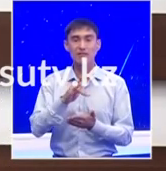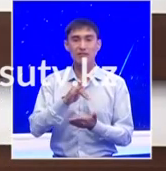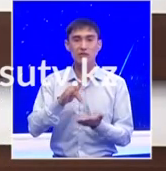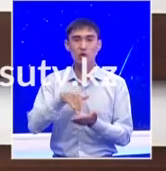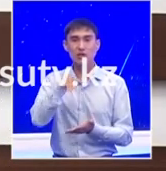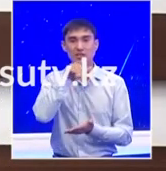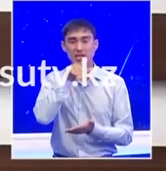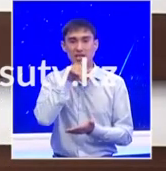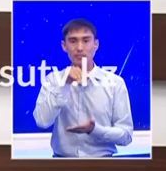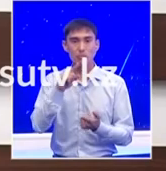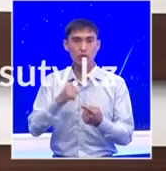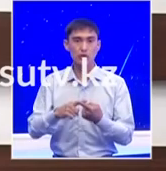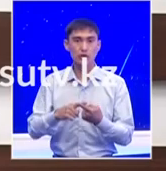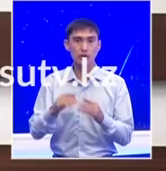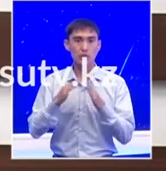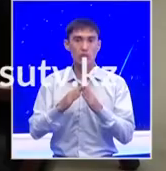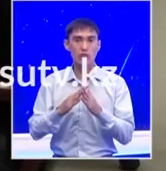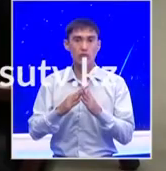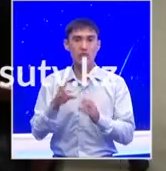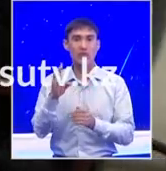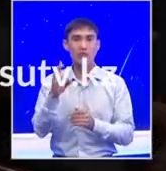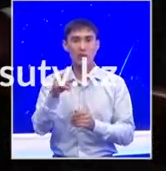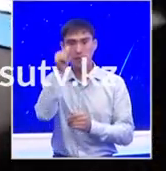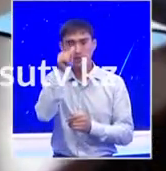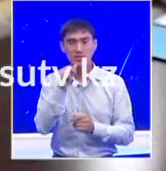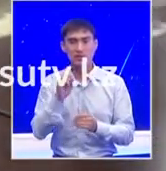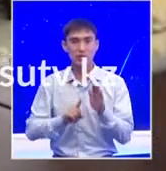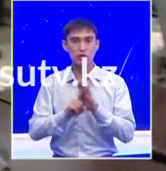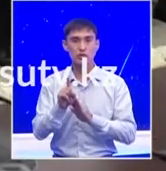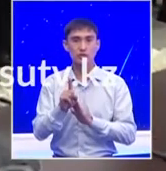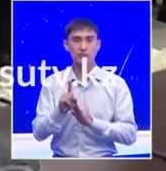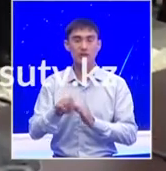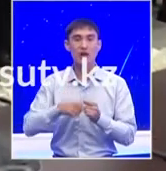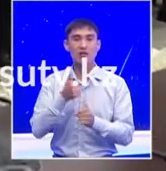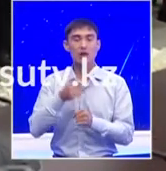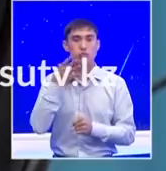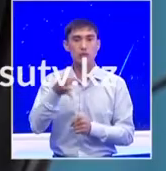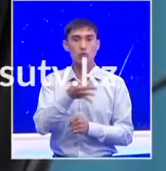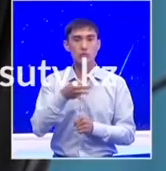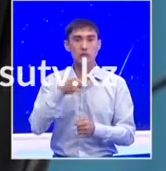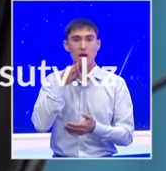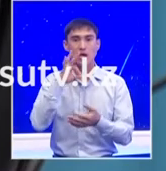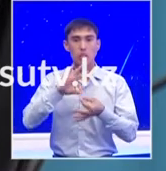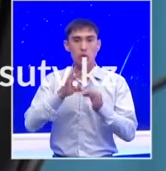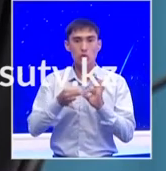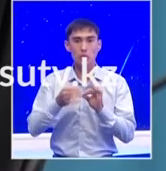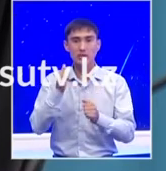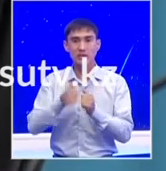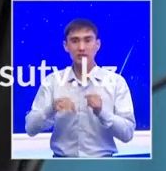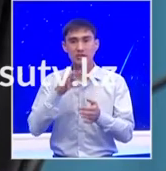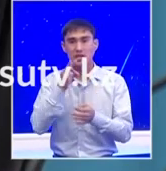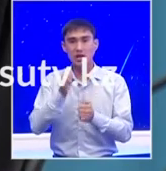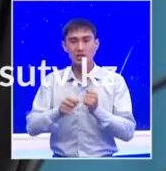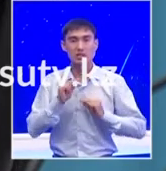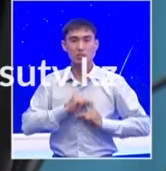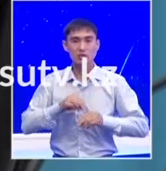домов начнется с ноября месяца. Во время отчетной встречи глава Алматинской области подробно остановился на каждой отрасли.